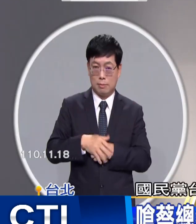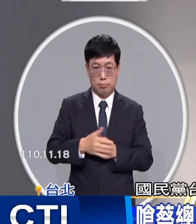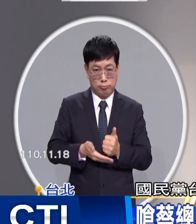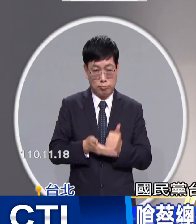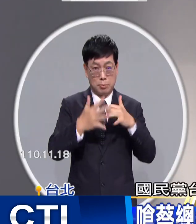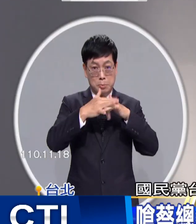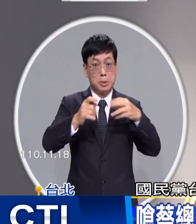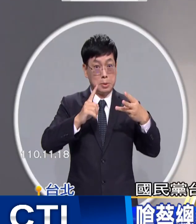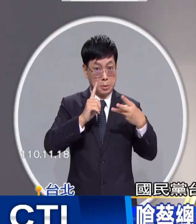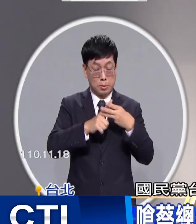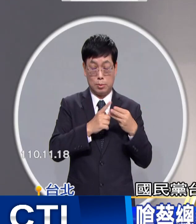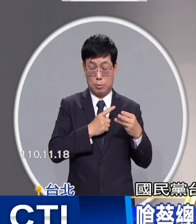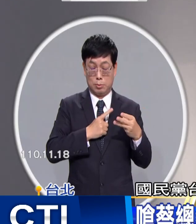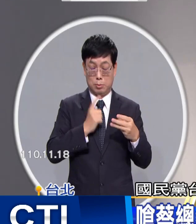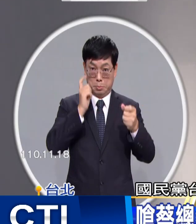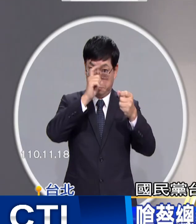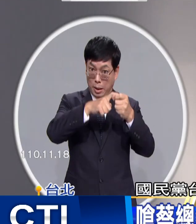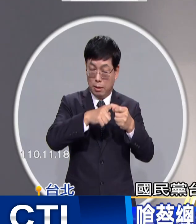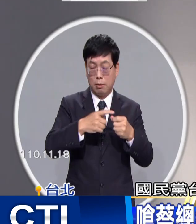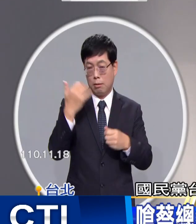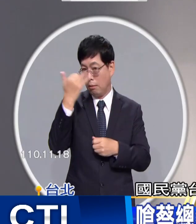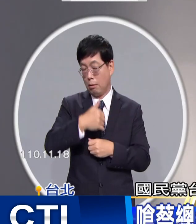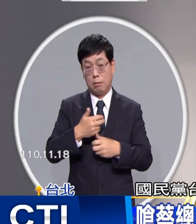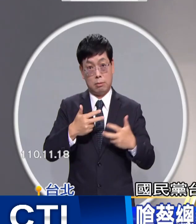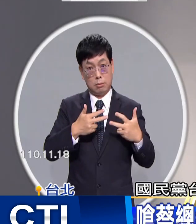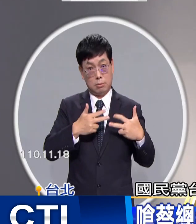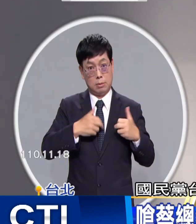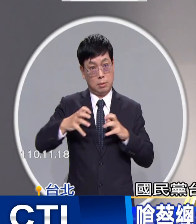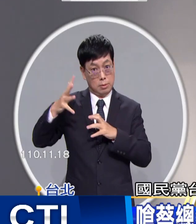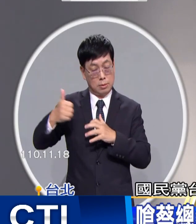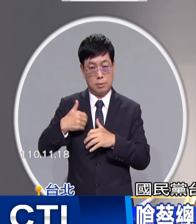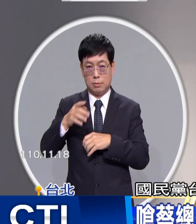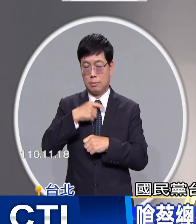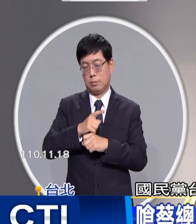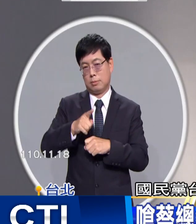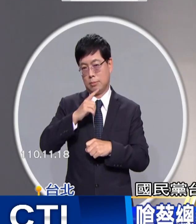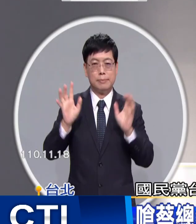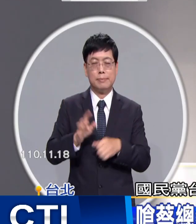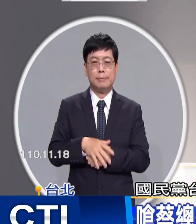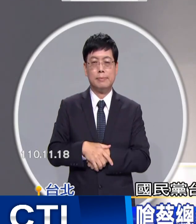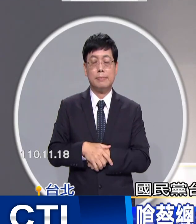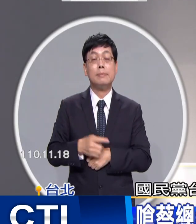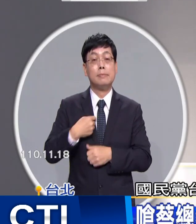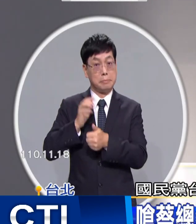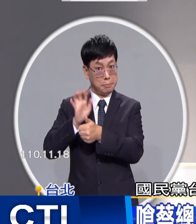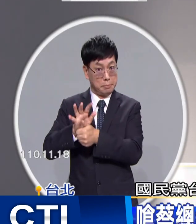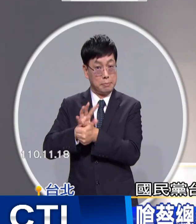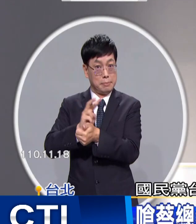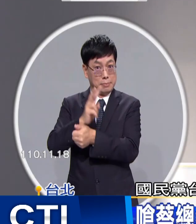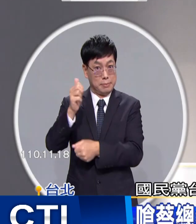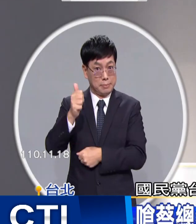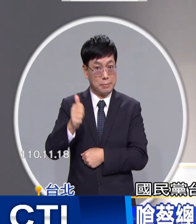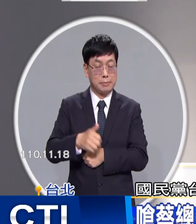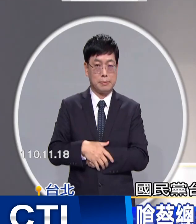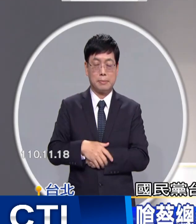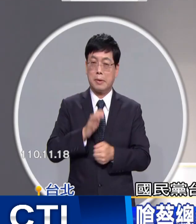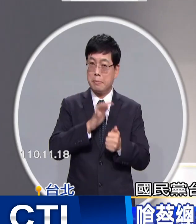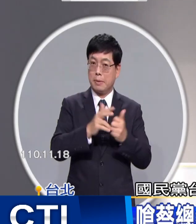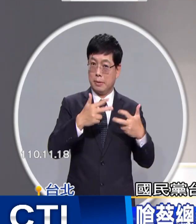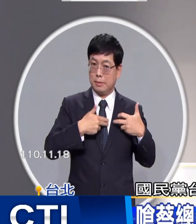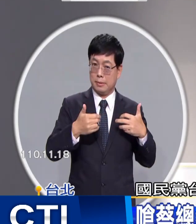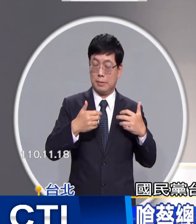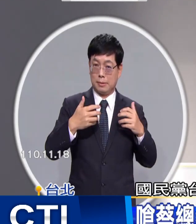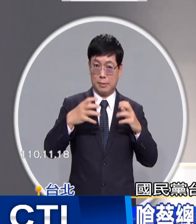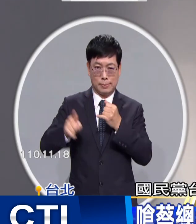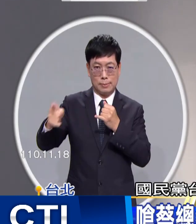的民主里程碑，被蔡英文变成了民主大墓碑。让我来帮林英雄，帮蔡同